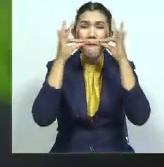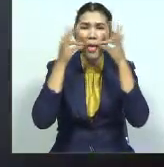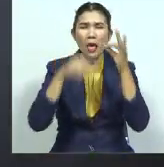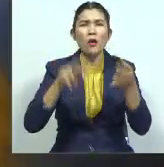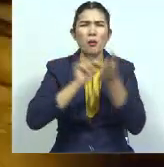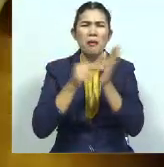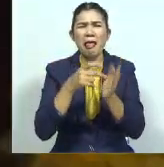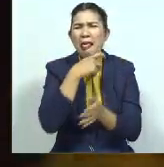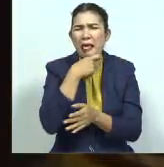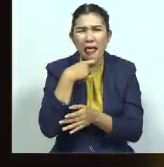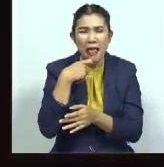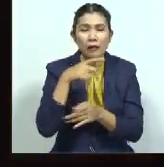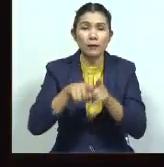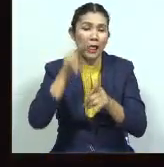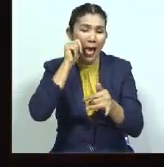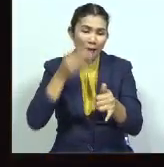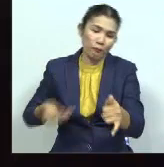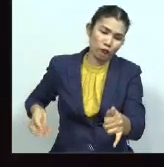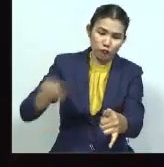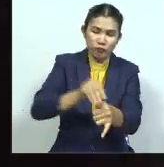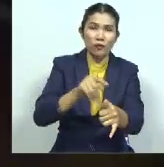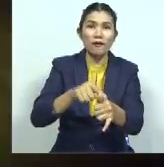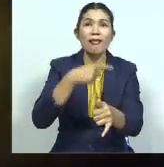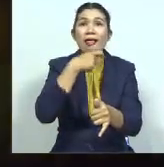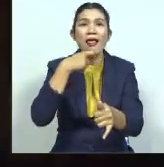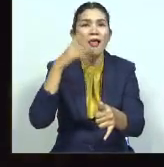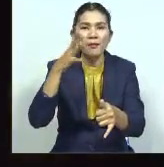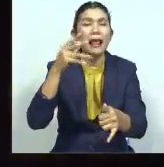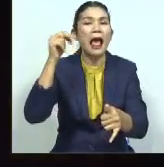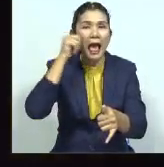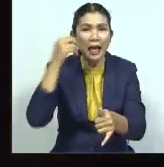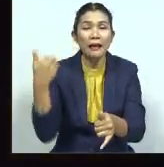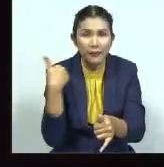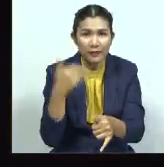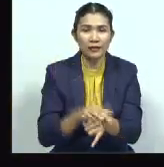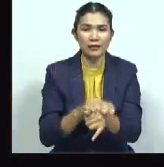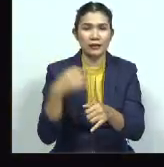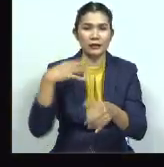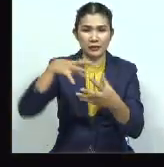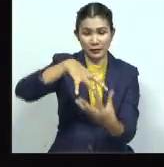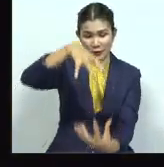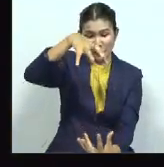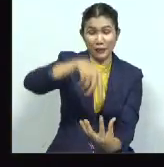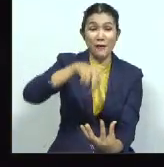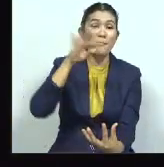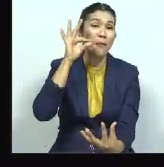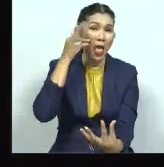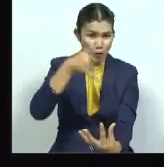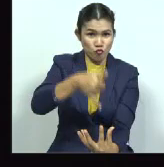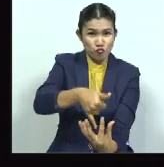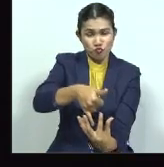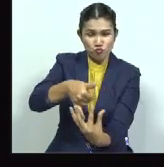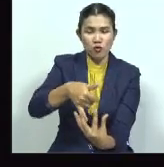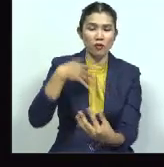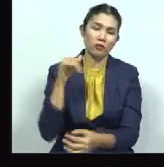ความแห้งแล้งเมื่อแมวถูกน้ำสาดก็จะหายแล้งในพื้นที่ค่ะจึงจับแมวมาใส่ตะข้องแบบนี้แล้วก็ตระเวนไปตาม